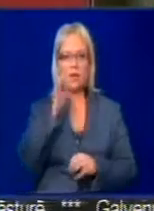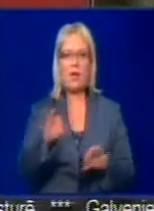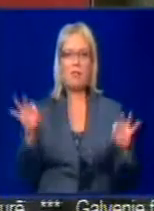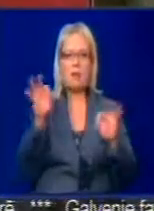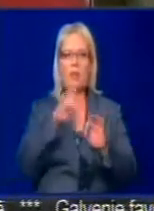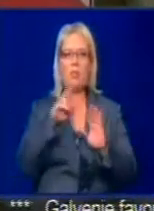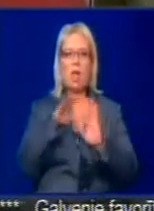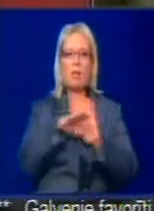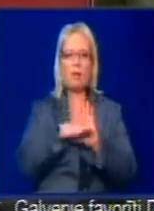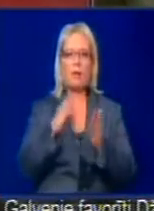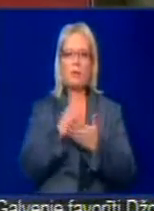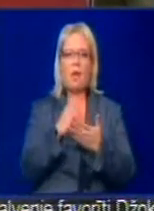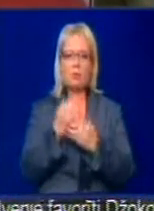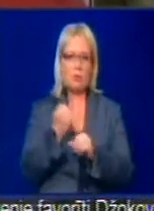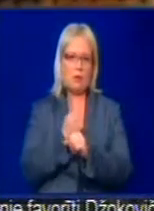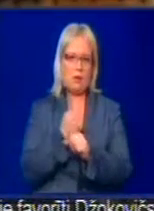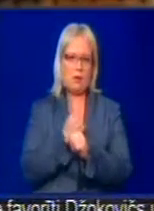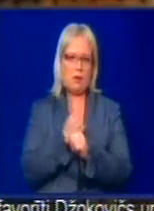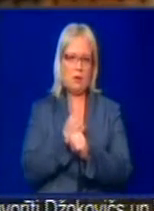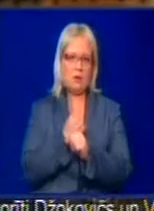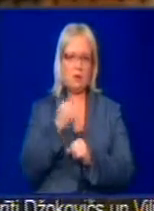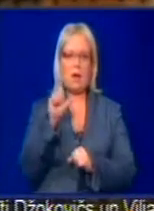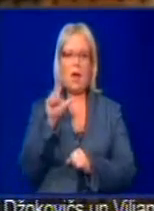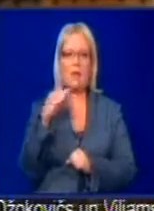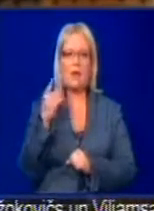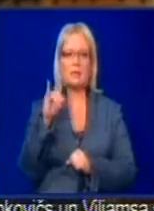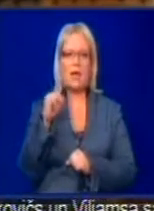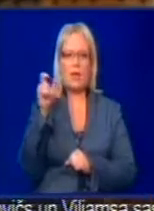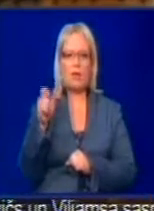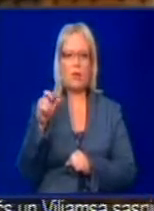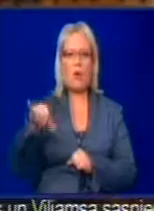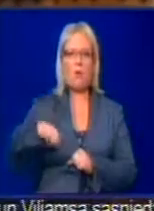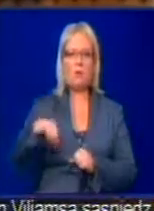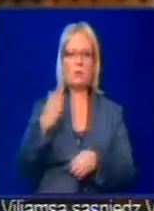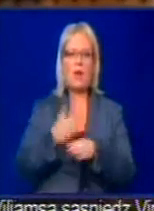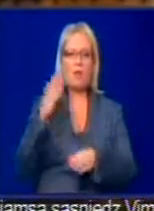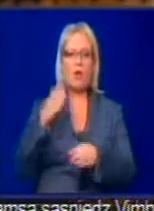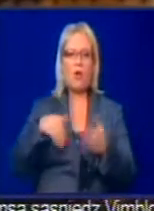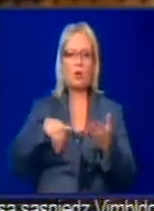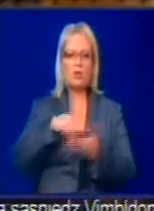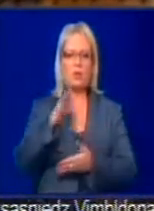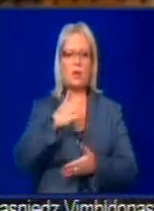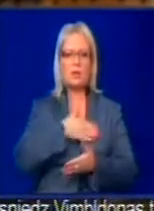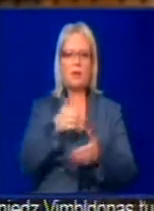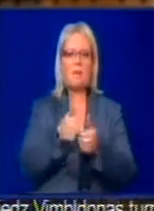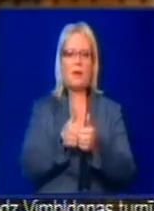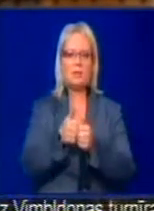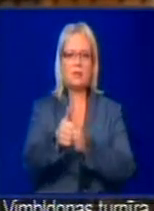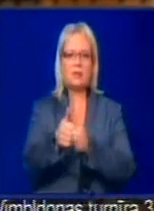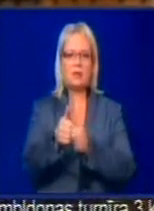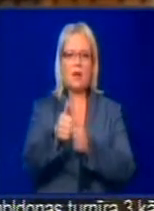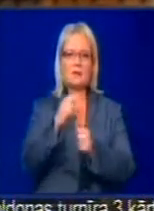neko nelikumīgu neesot darījis. Aļeksejenko kungs kategoriski noraida sev izvirzītās